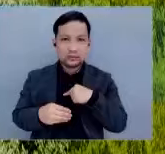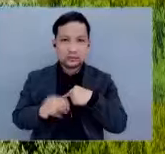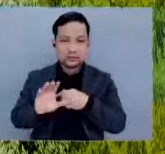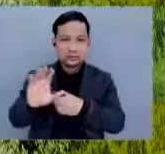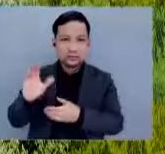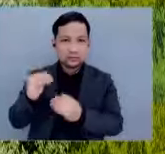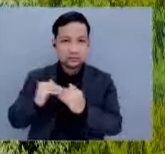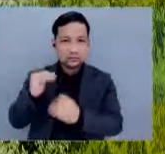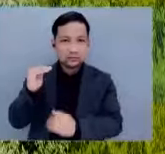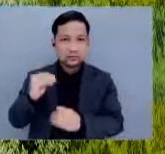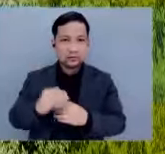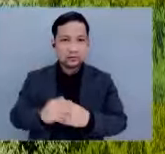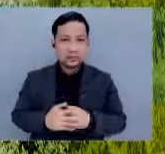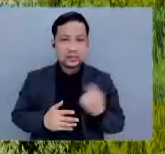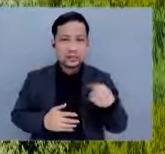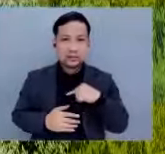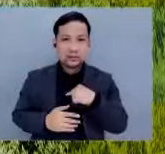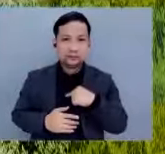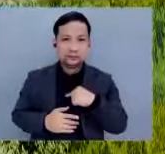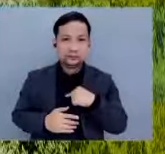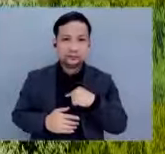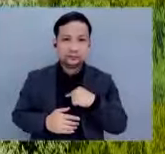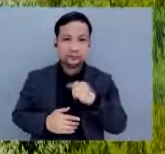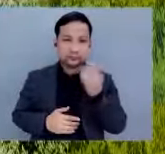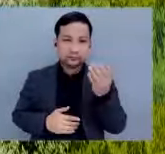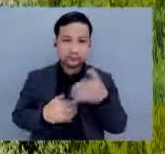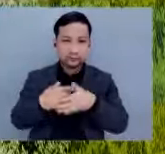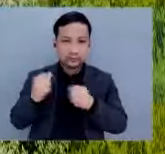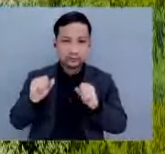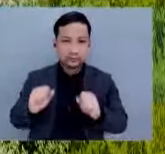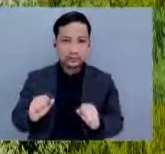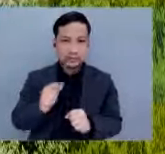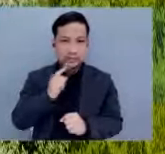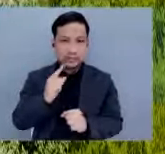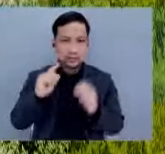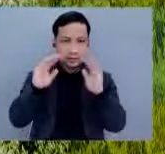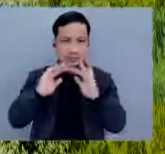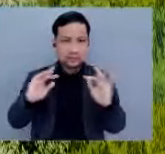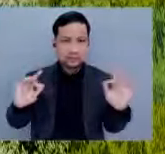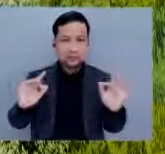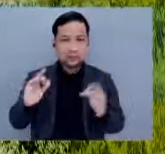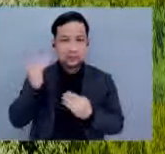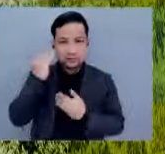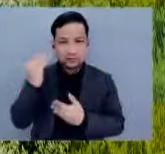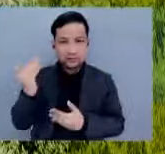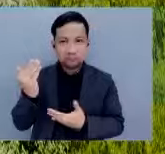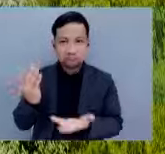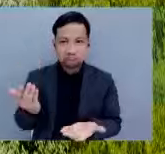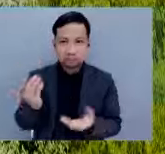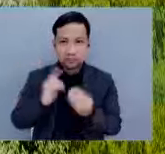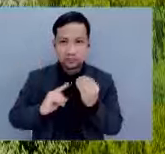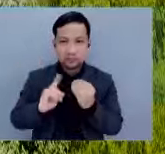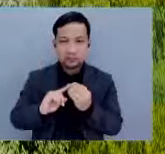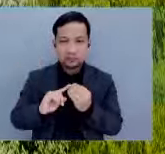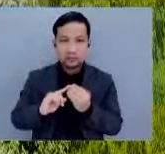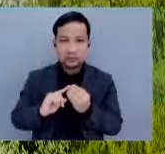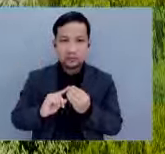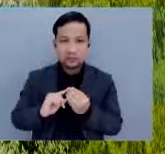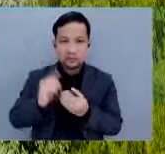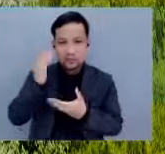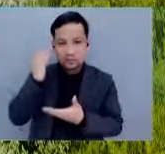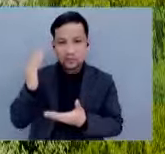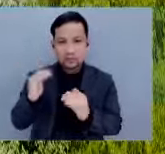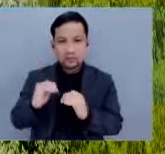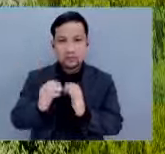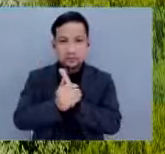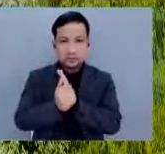kami hinayaan na sarili namin na bakit sa festival lang tayo sumasayaw. So, parang mas in-explode pa po namin yung talento namin.